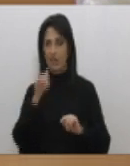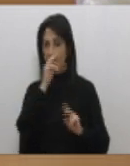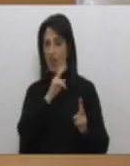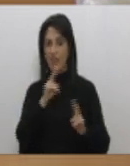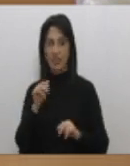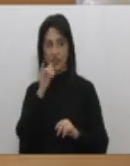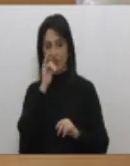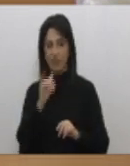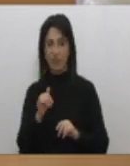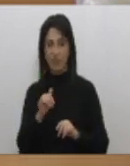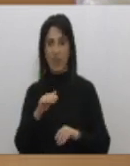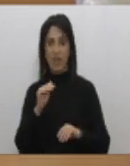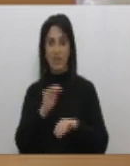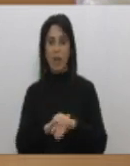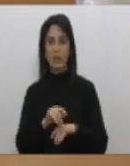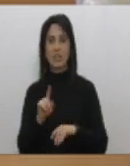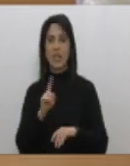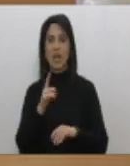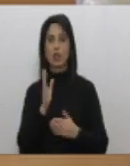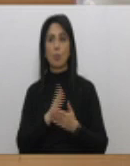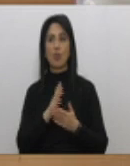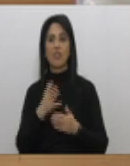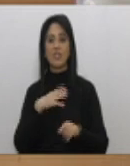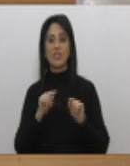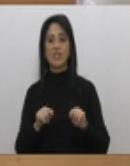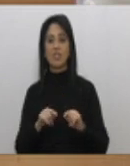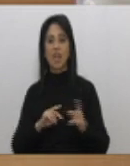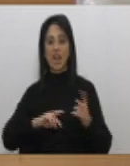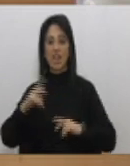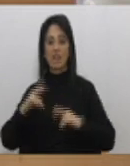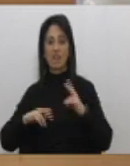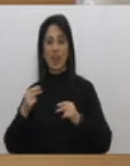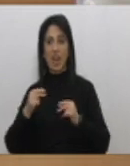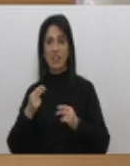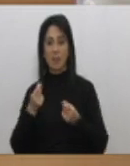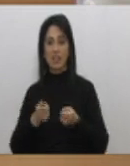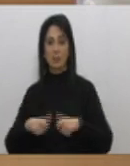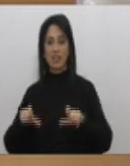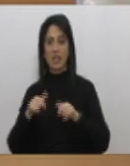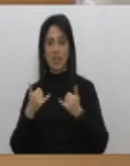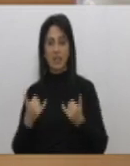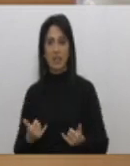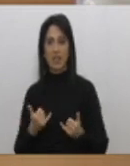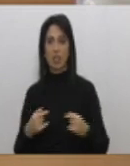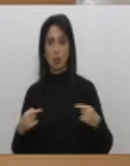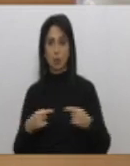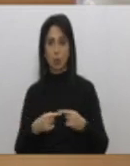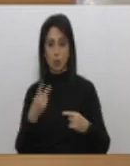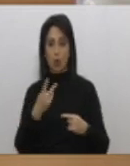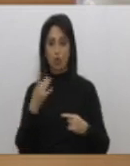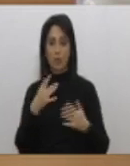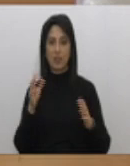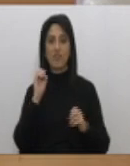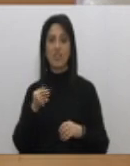ვერ დაამტკიცებს იმას, თუ რატომ არის საქართველოში ინფლაცია, ანუ ფასების ზრდა დღეს ზუსტად 2-ჯერ მეტი